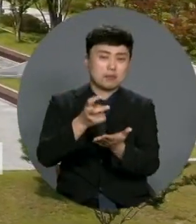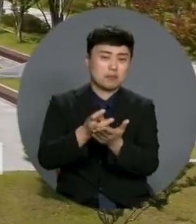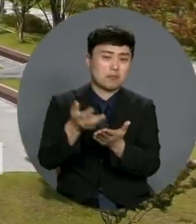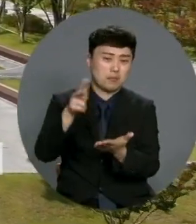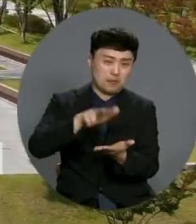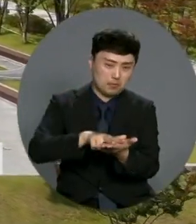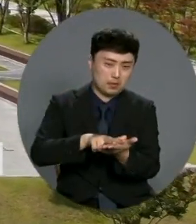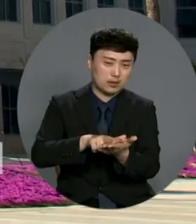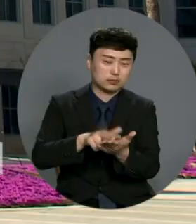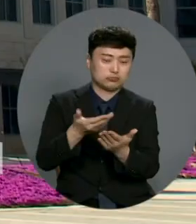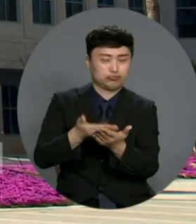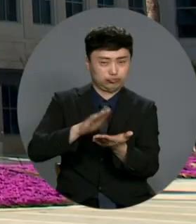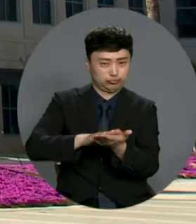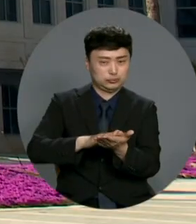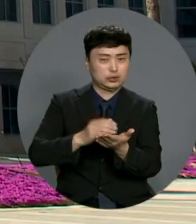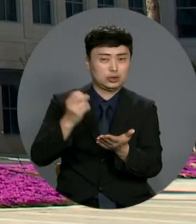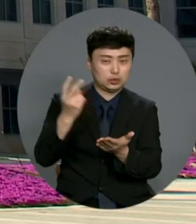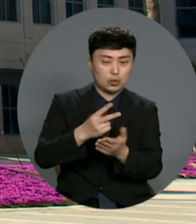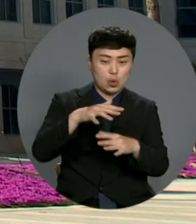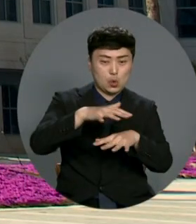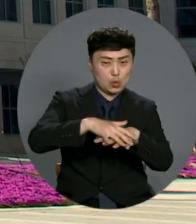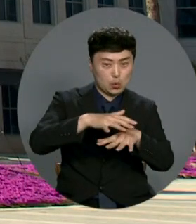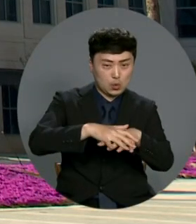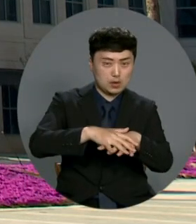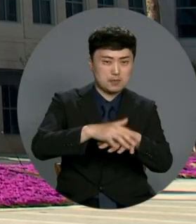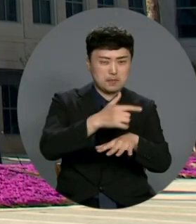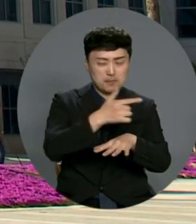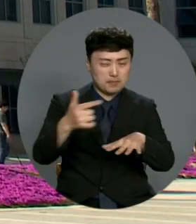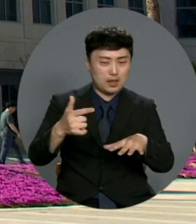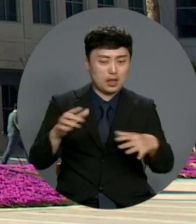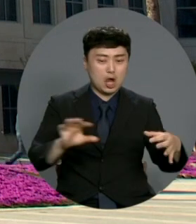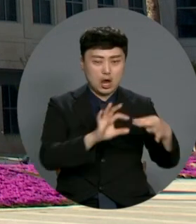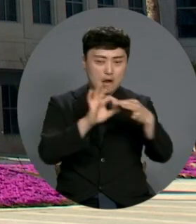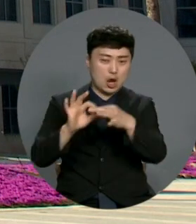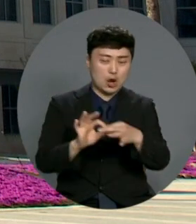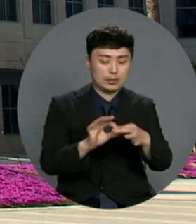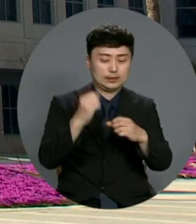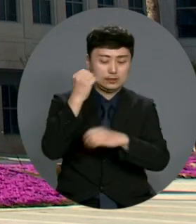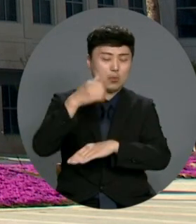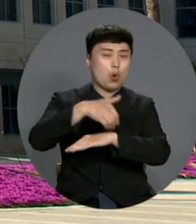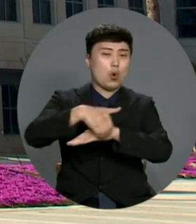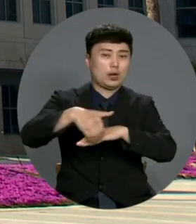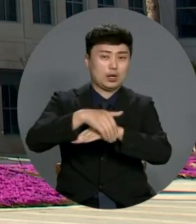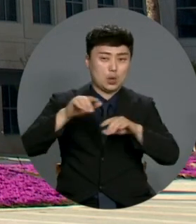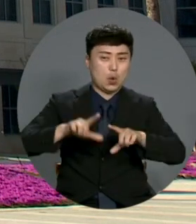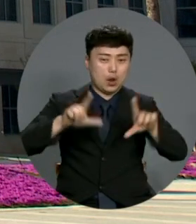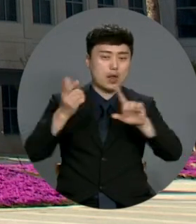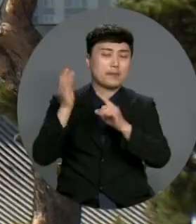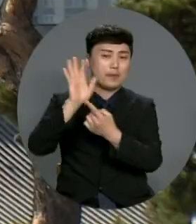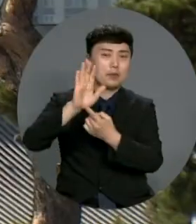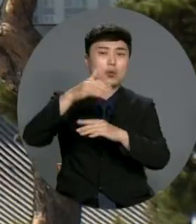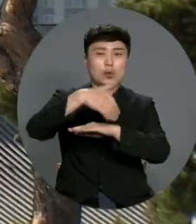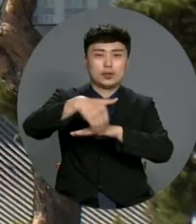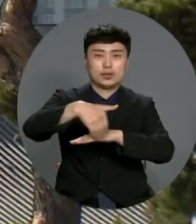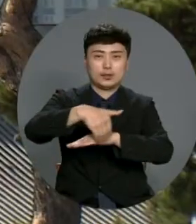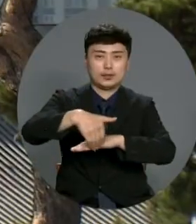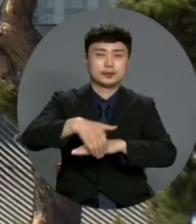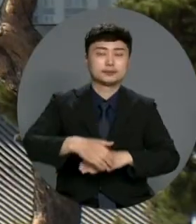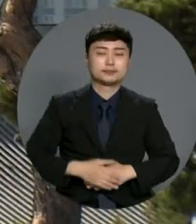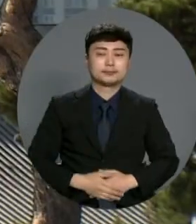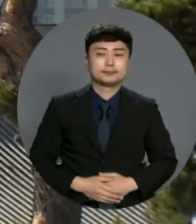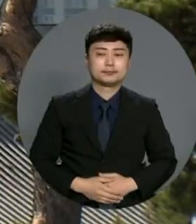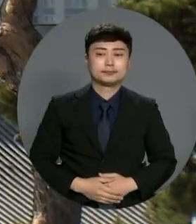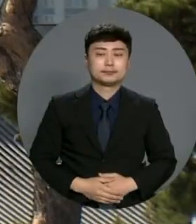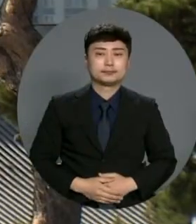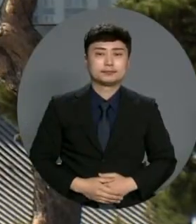제도적 기반을 마련하고 농업 대전환 계획 등과 연계한 기본 계획을 연내 발표하겠다고 밝혔습니다. MBC